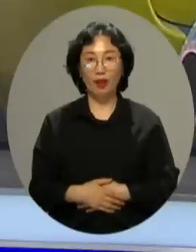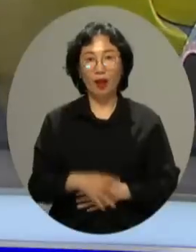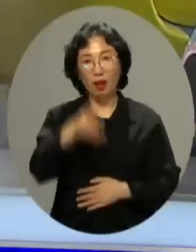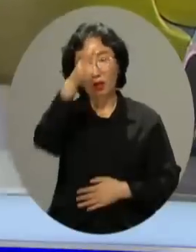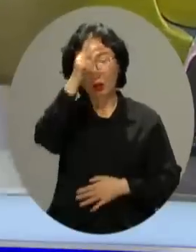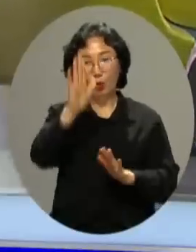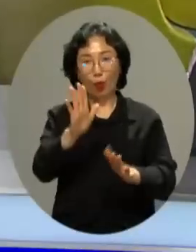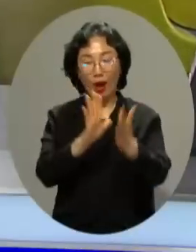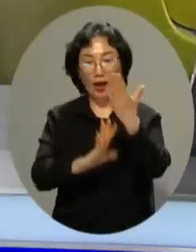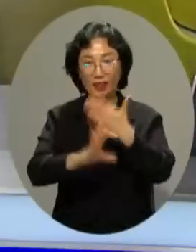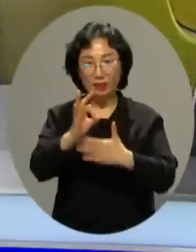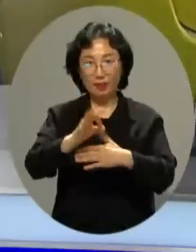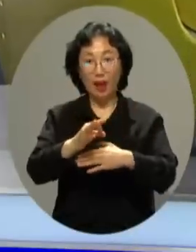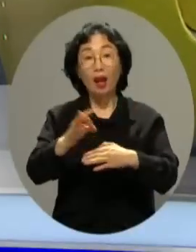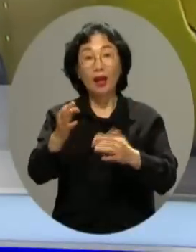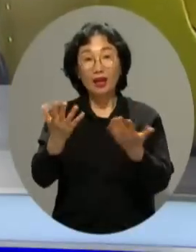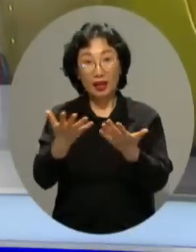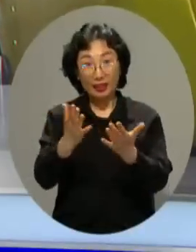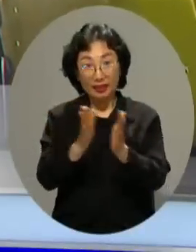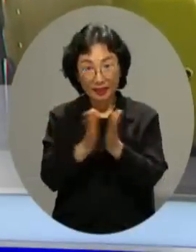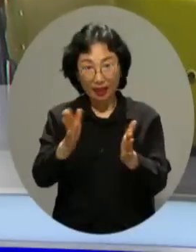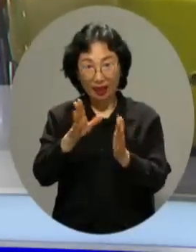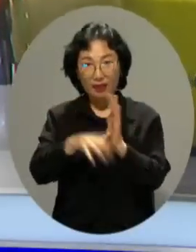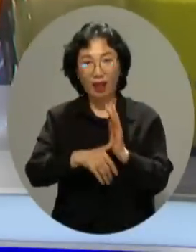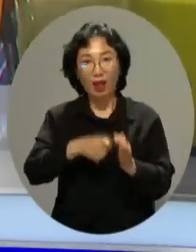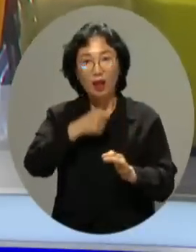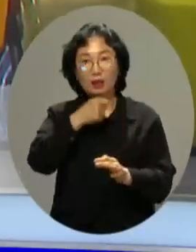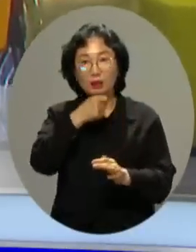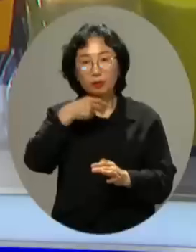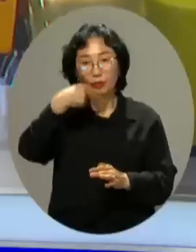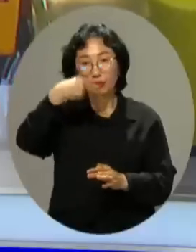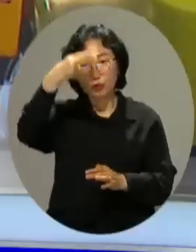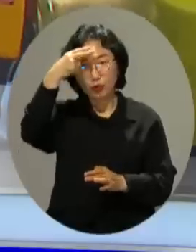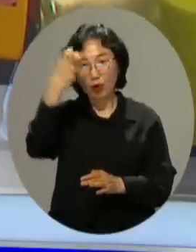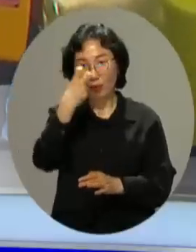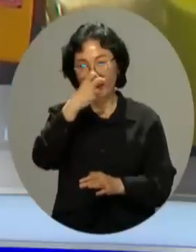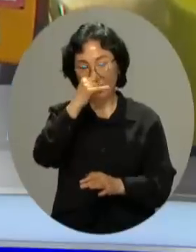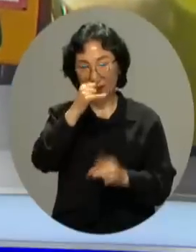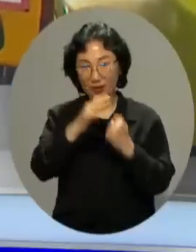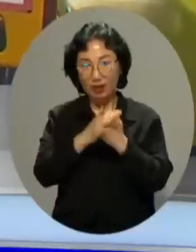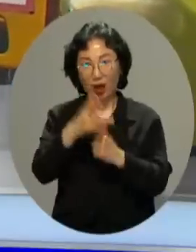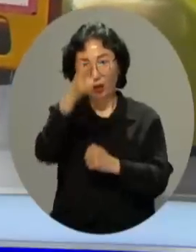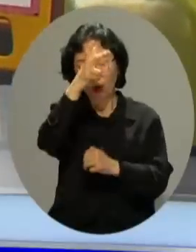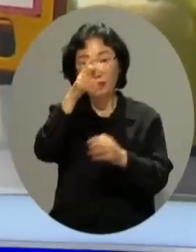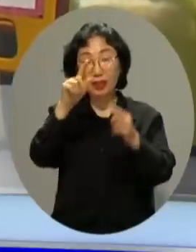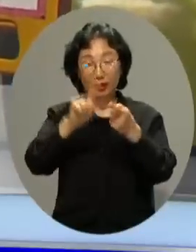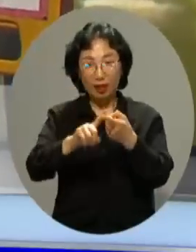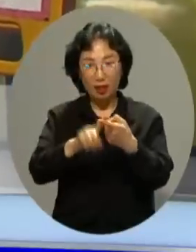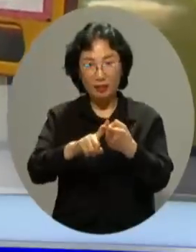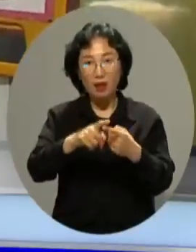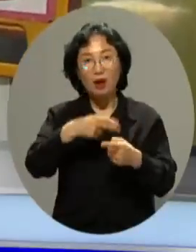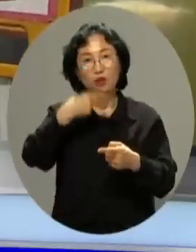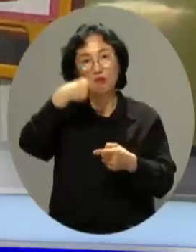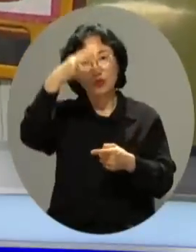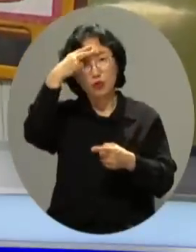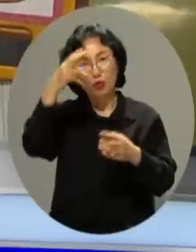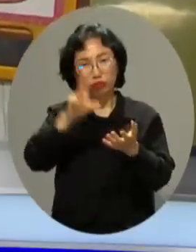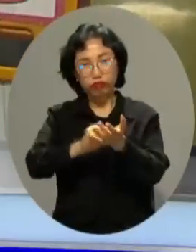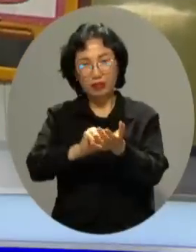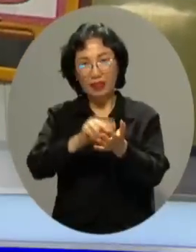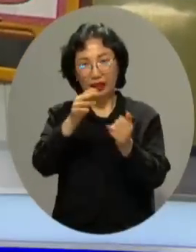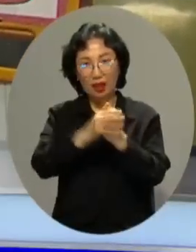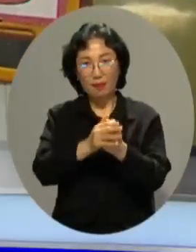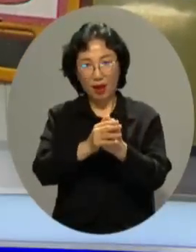경찰이 오늘 아침 출근 직원들을 대상으로 음주 단속에 나섰습니다. 최근 교통경찰관의 음주 파문 때문에